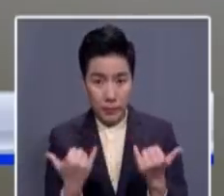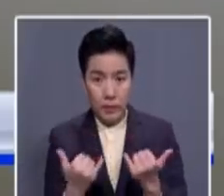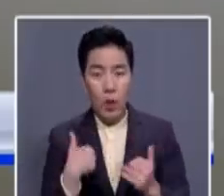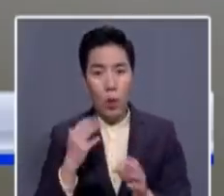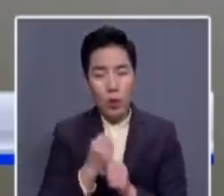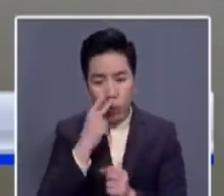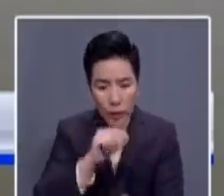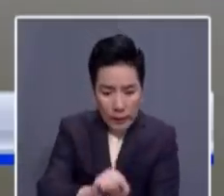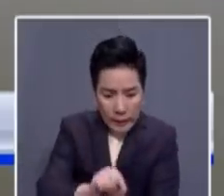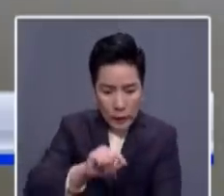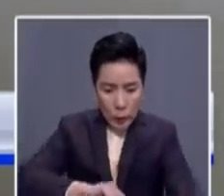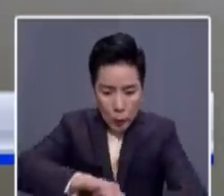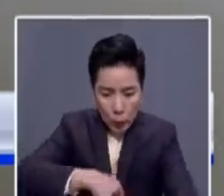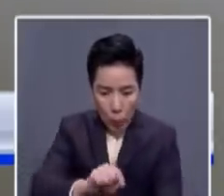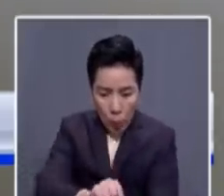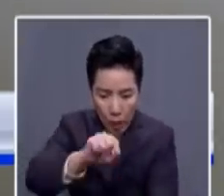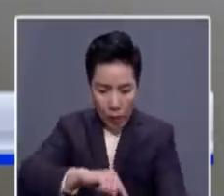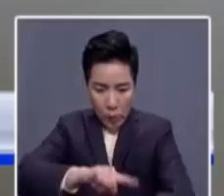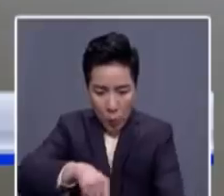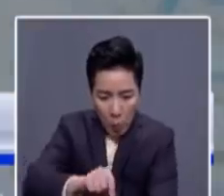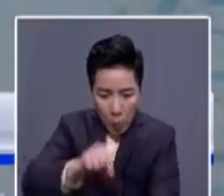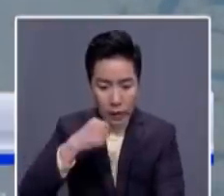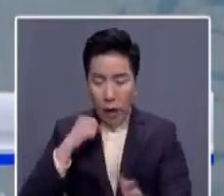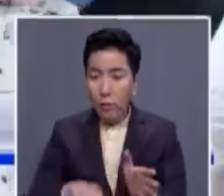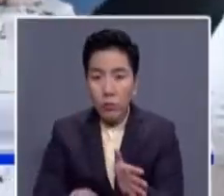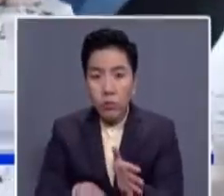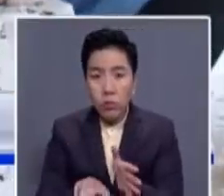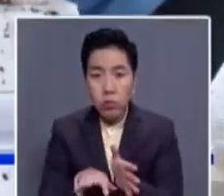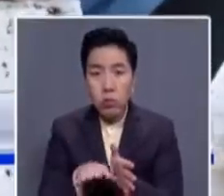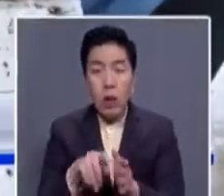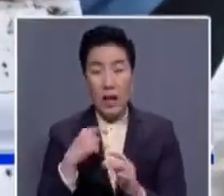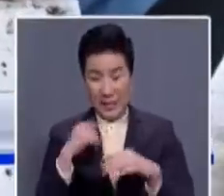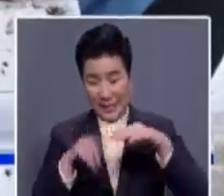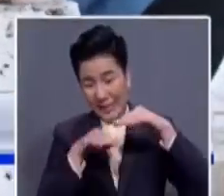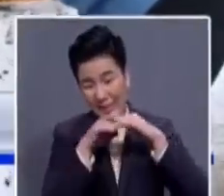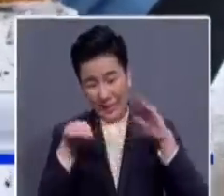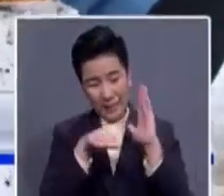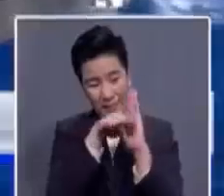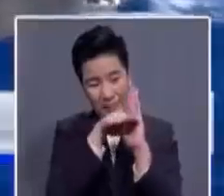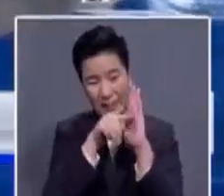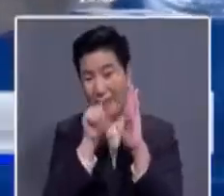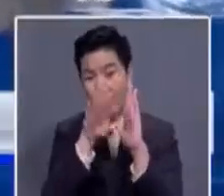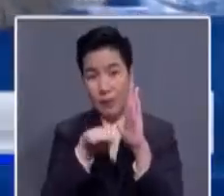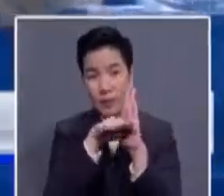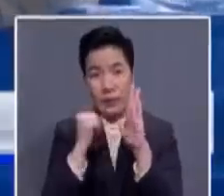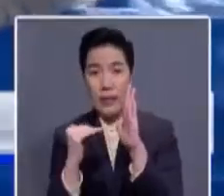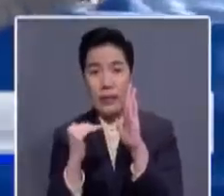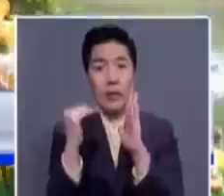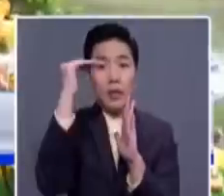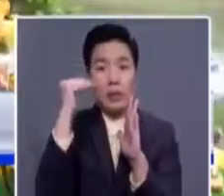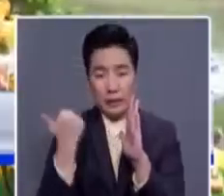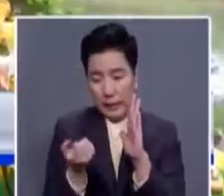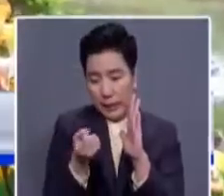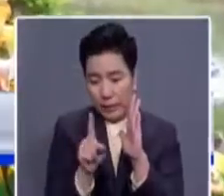ที่ต้องวัดระดับน้ำทุกชั่วโมงขณะนี้นะคะน้ำฉี่ขึ้นต่อเนื่องเลยจุดวิกฤตที่14เมตรเมื่อเช้าวัดระดับน้ำได้ที่14